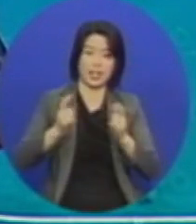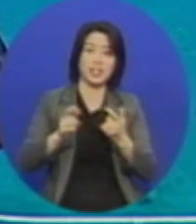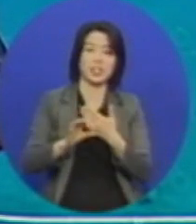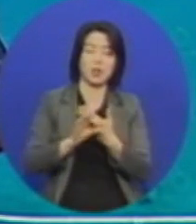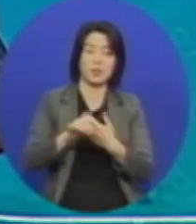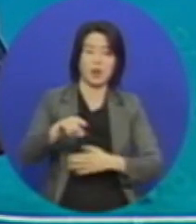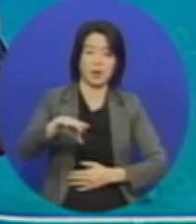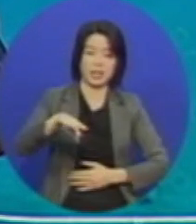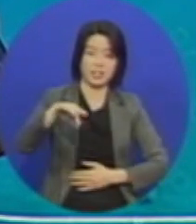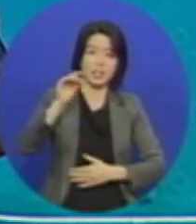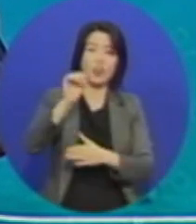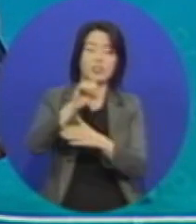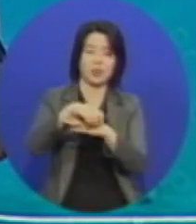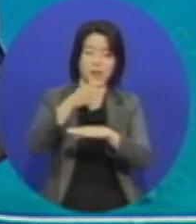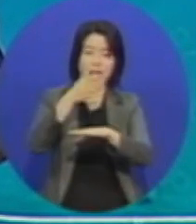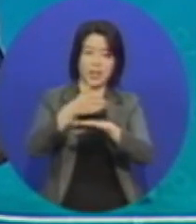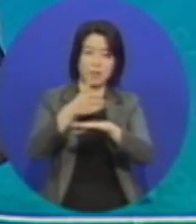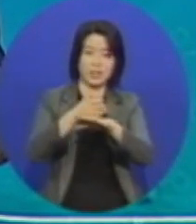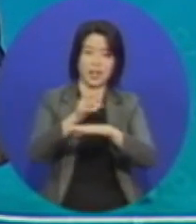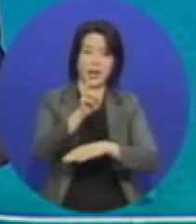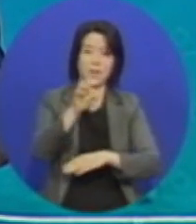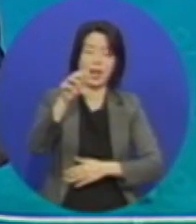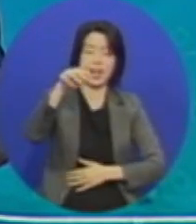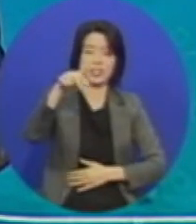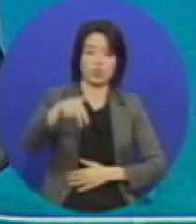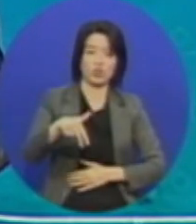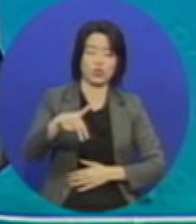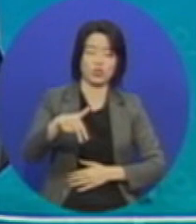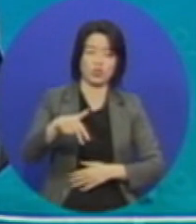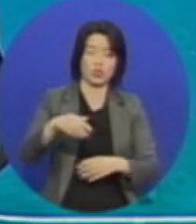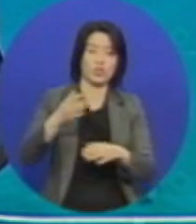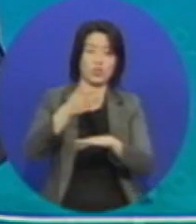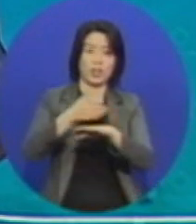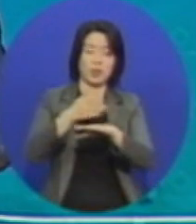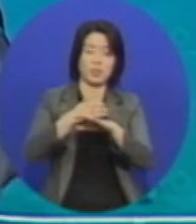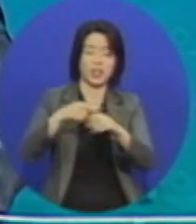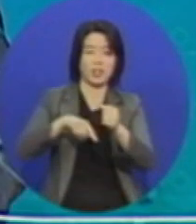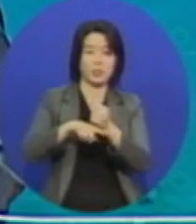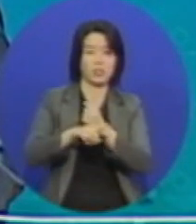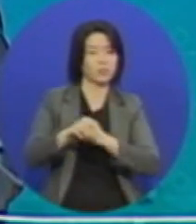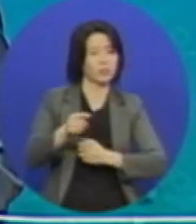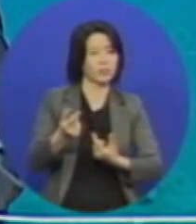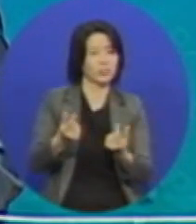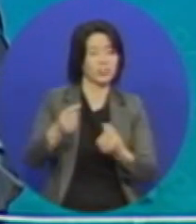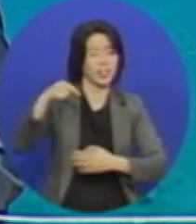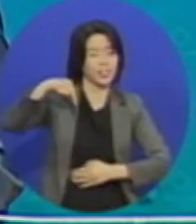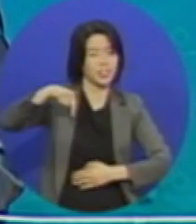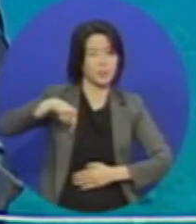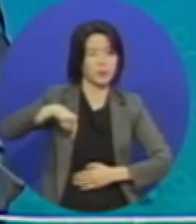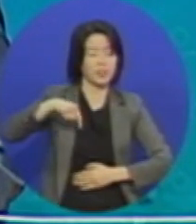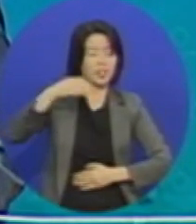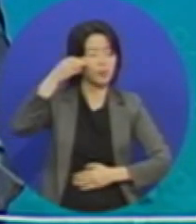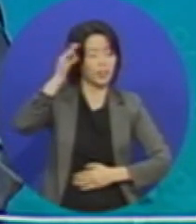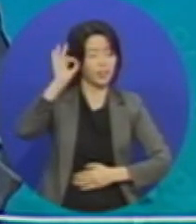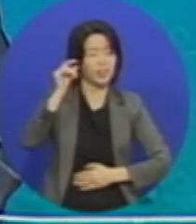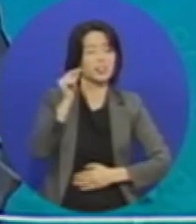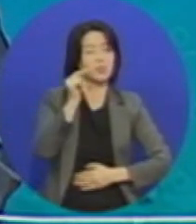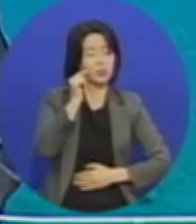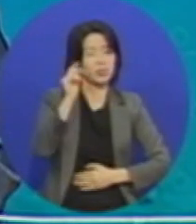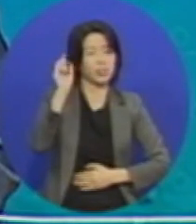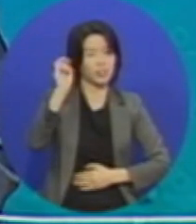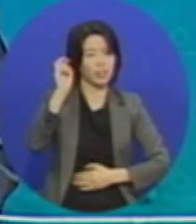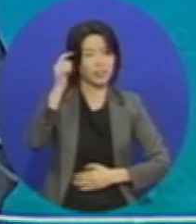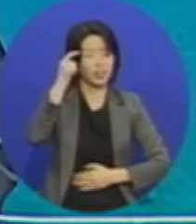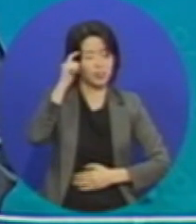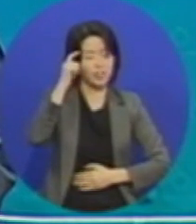첫 열매 감사인 맥주 감자 제례 의미를 그렇게 깊이 깨닫지 못했지 않았을까 하는 생각이